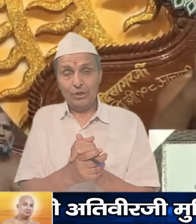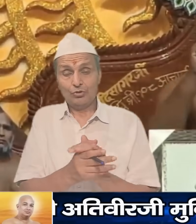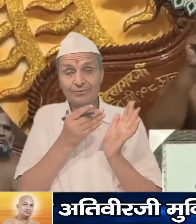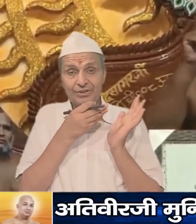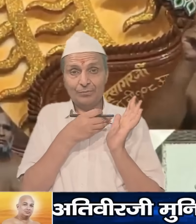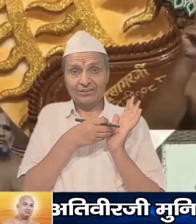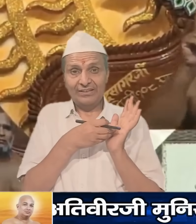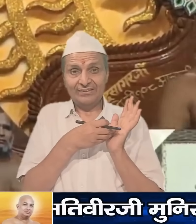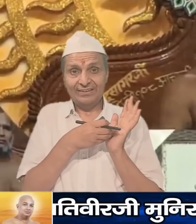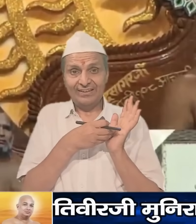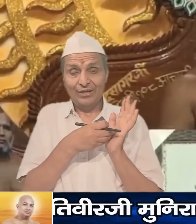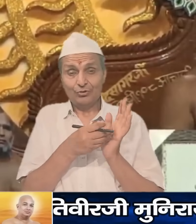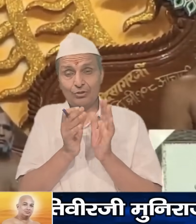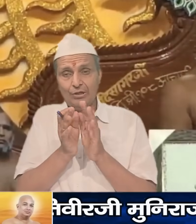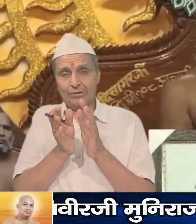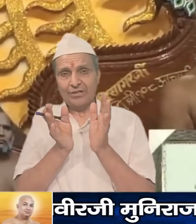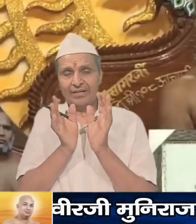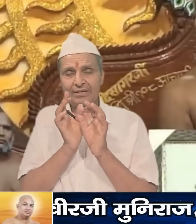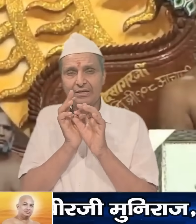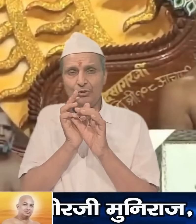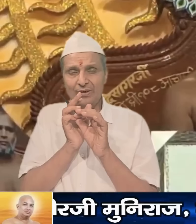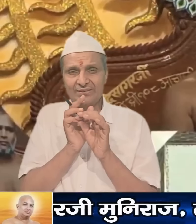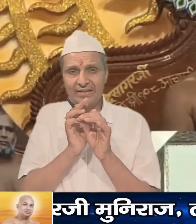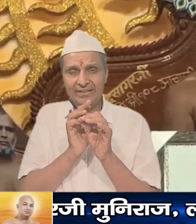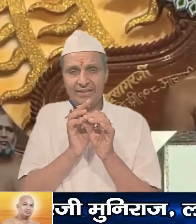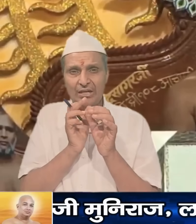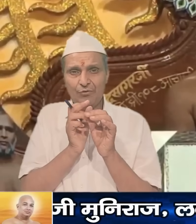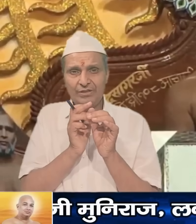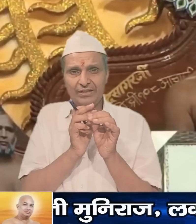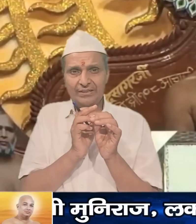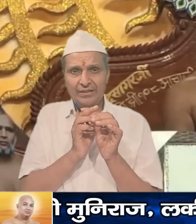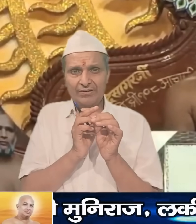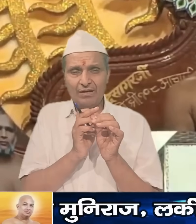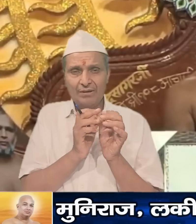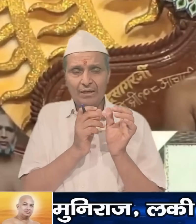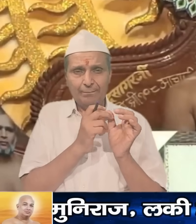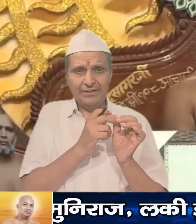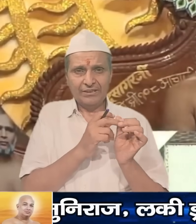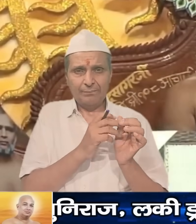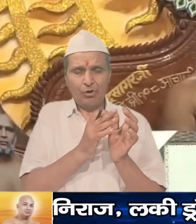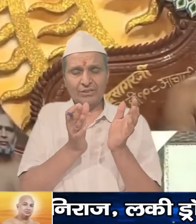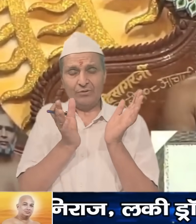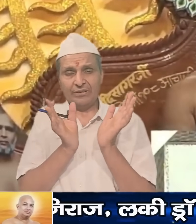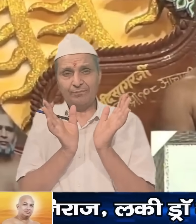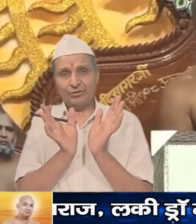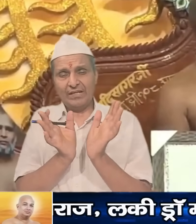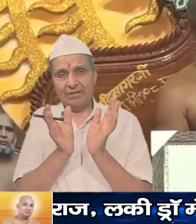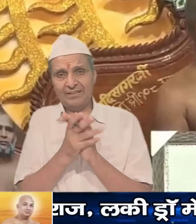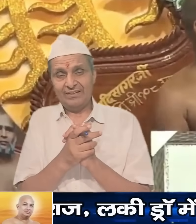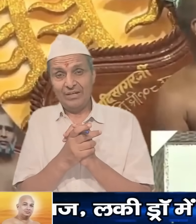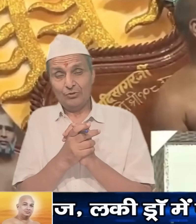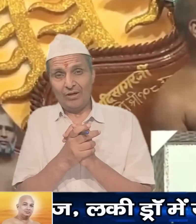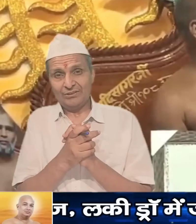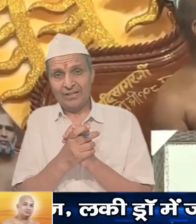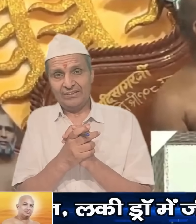थे वो। तो 10 भाषाएं जानते हैं, तो सारे USA के थी, कैलिफोर्निया के थी, यानी वहाँ ब्रिटिश के थे, बहुत सारे लोग थे, बहुत ज्ञानवान